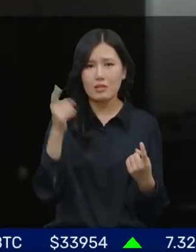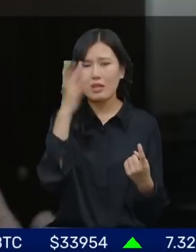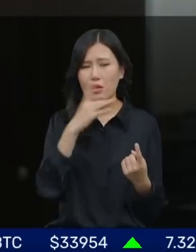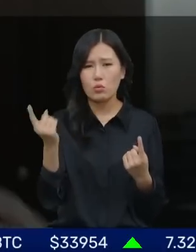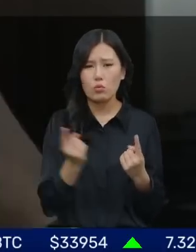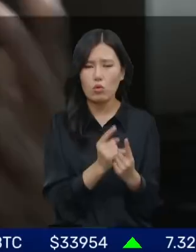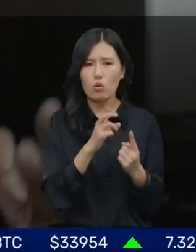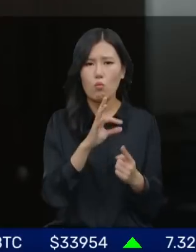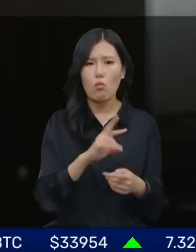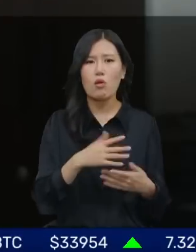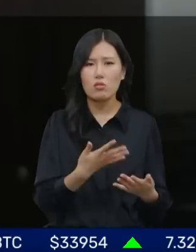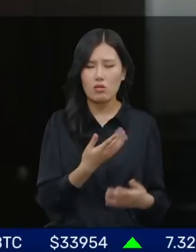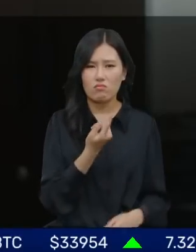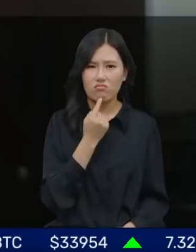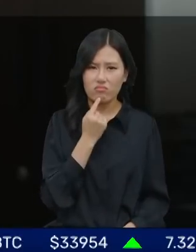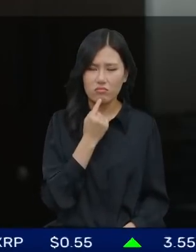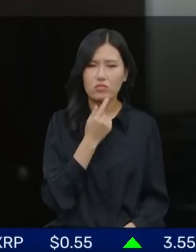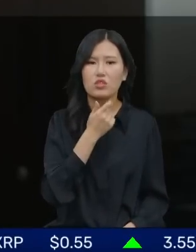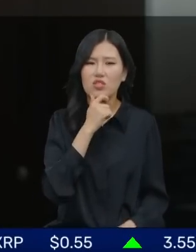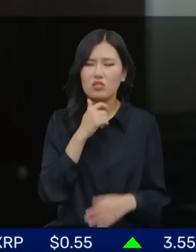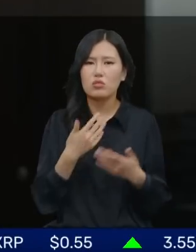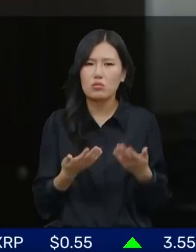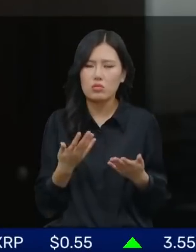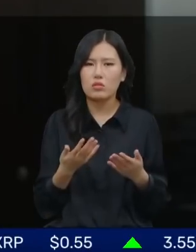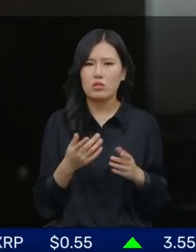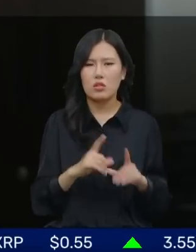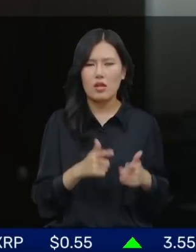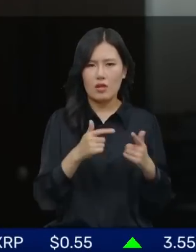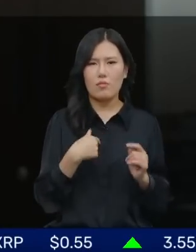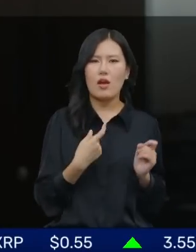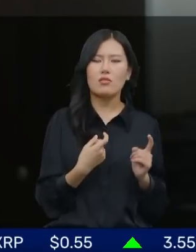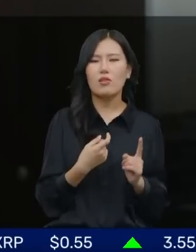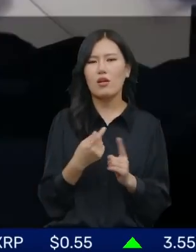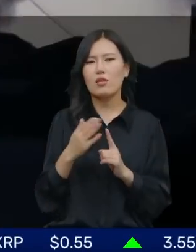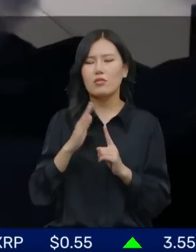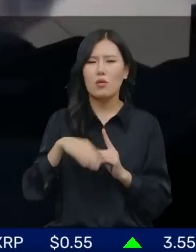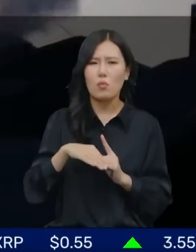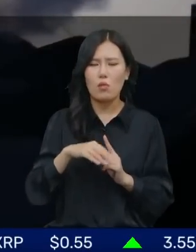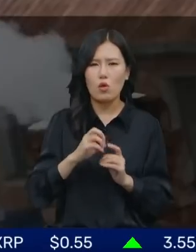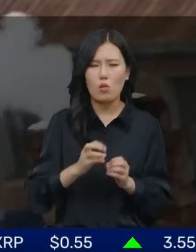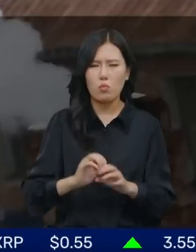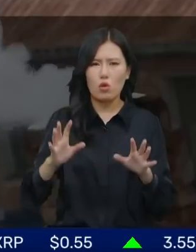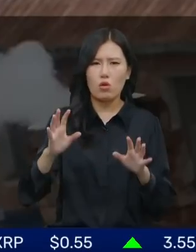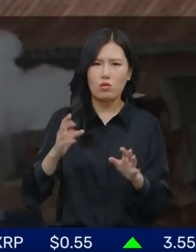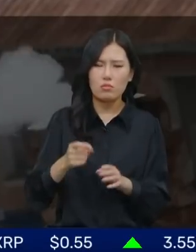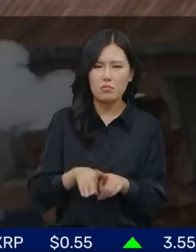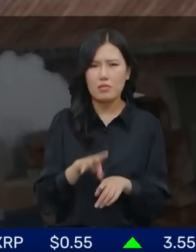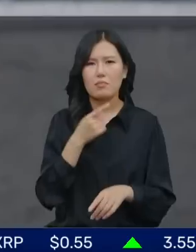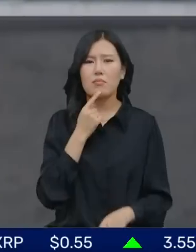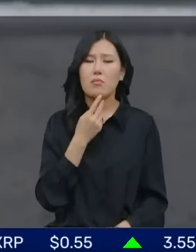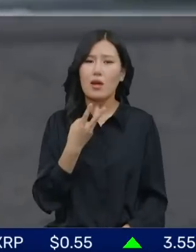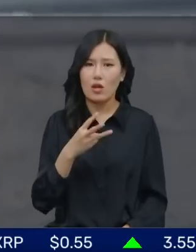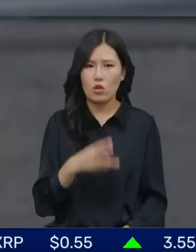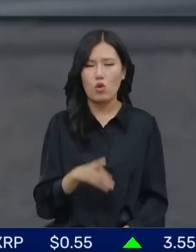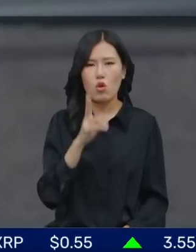ч үгүйсэхгүй. За мөн дээрэс нь ямарваа нэгэн гэмтэл осолд зөртөж болзошгүй. Хоол ундаа сайн хийж чадахгүйгээс болж